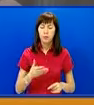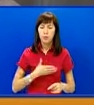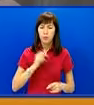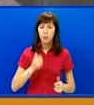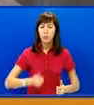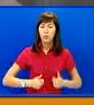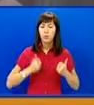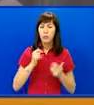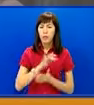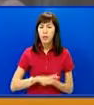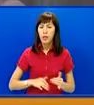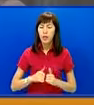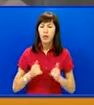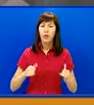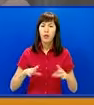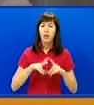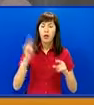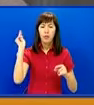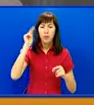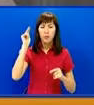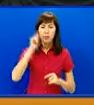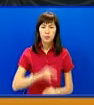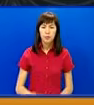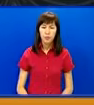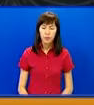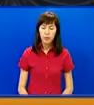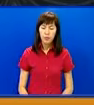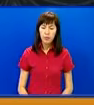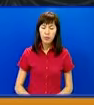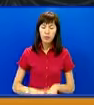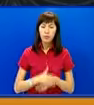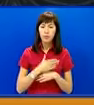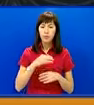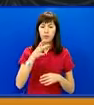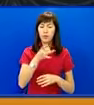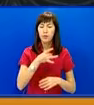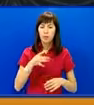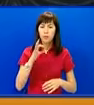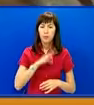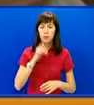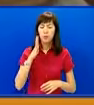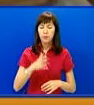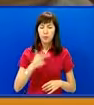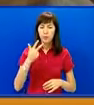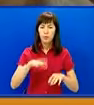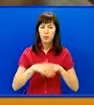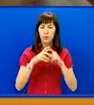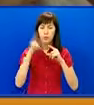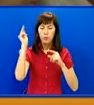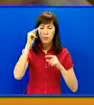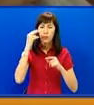будем стараться и в дальнейшем развивать сферу образования. В новом учебном году в районе в эксплуатацию будут сданы 3 новые